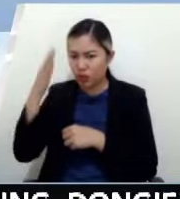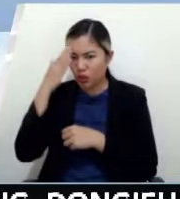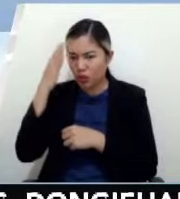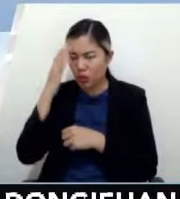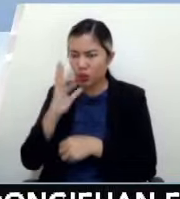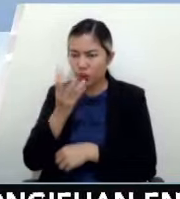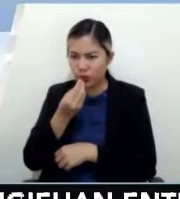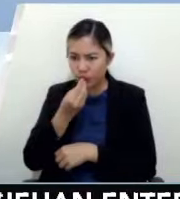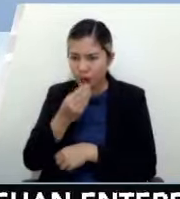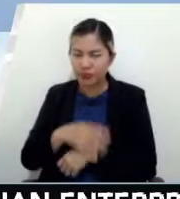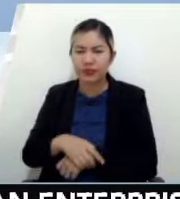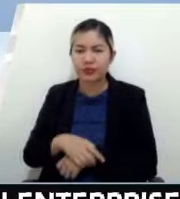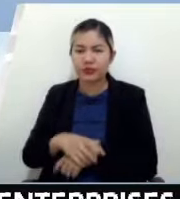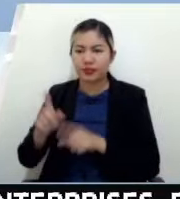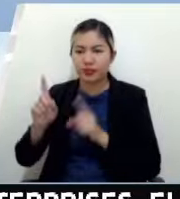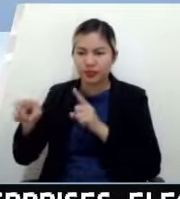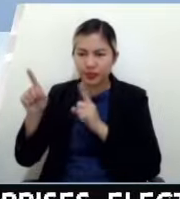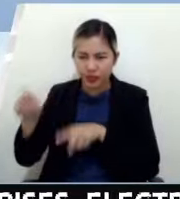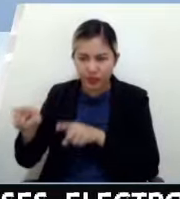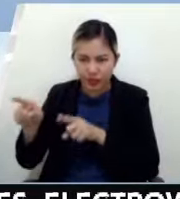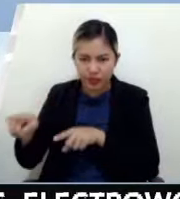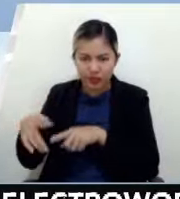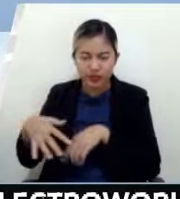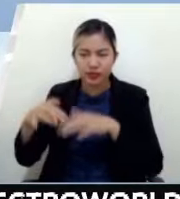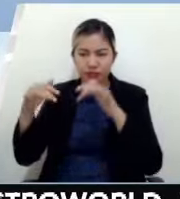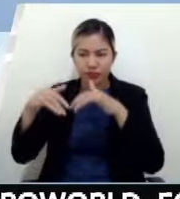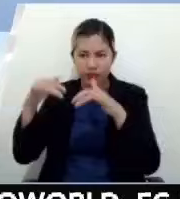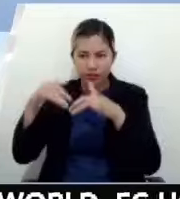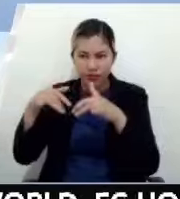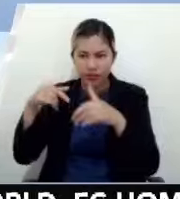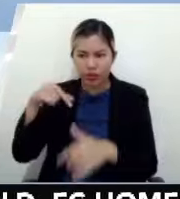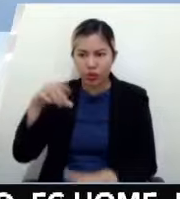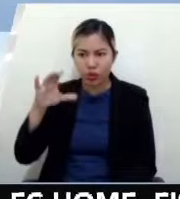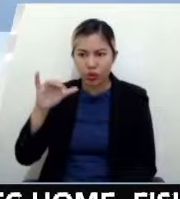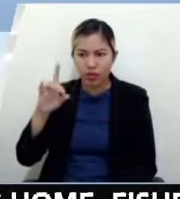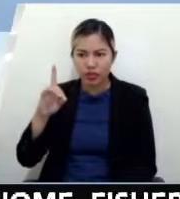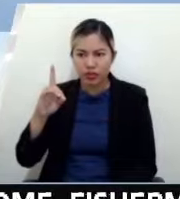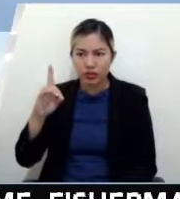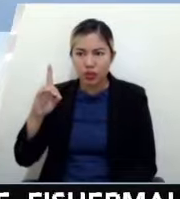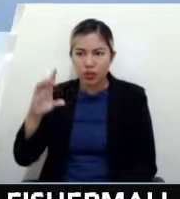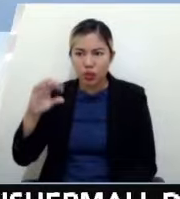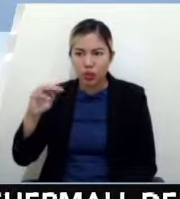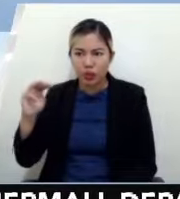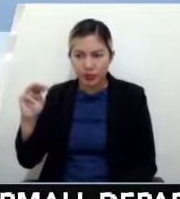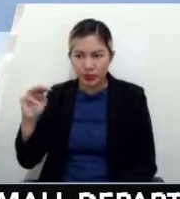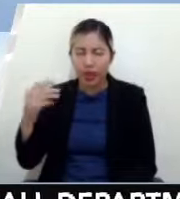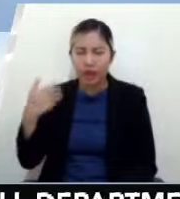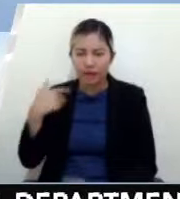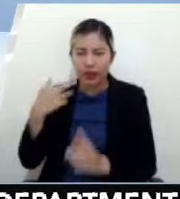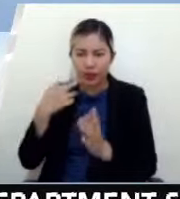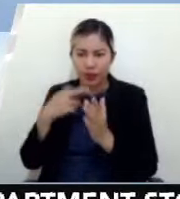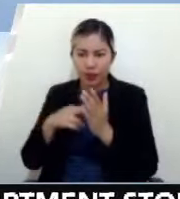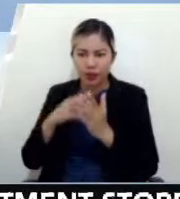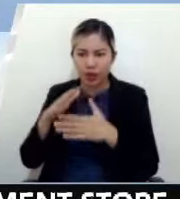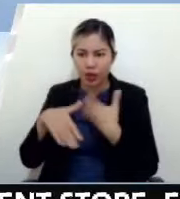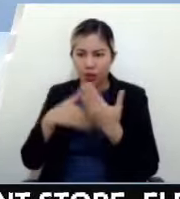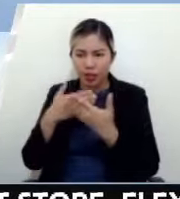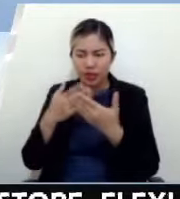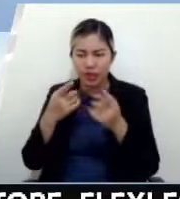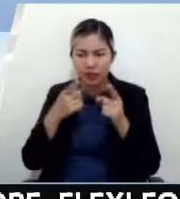uma-attend ng Hearings ngad ng Quad comom kaya I'm sure na nare-report ang lahat ng nangyayari sa